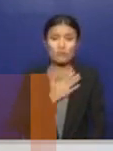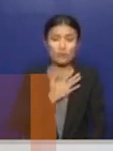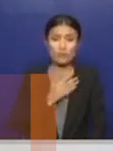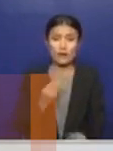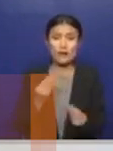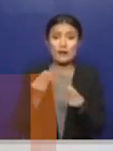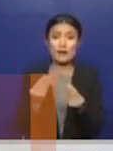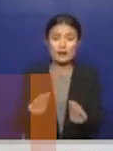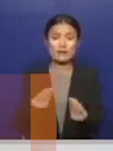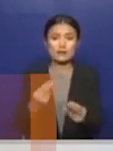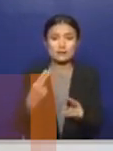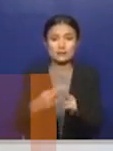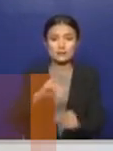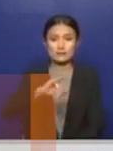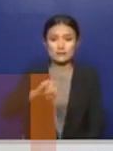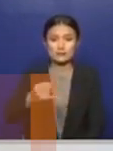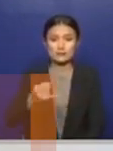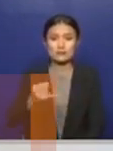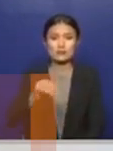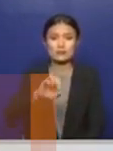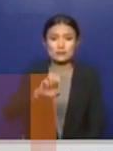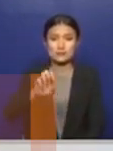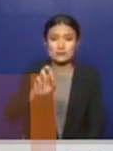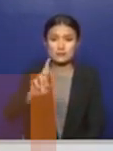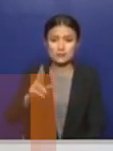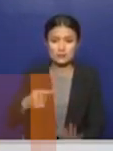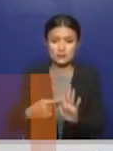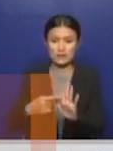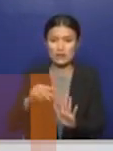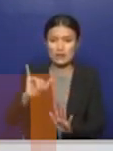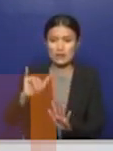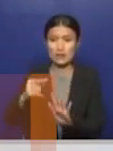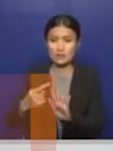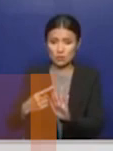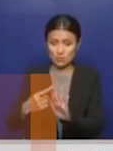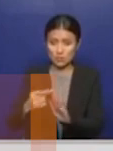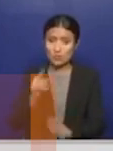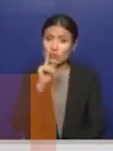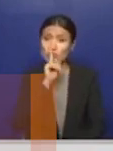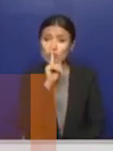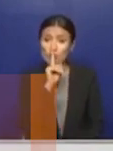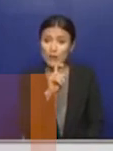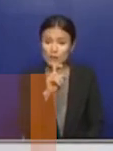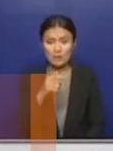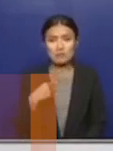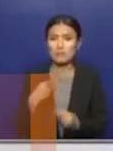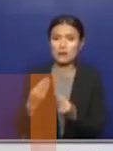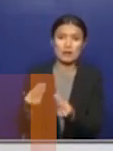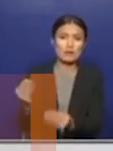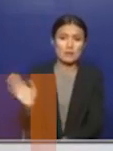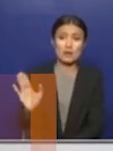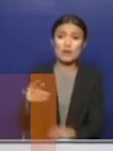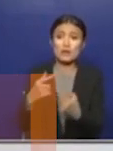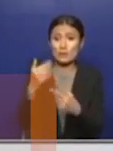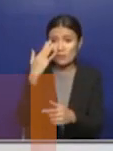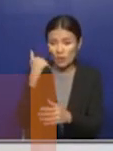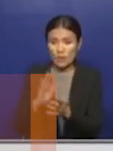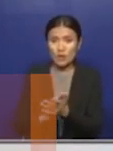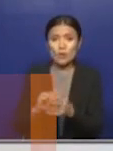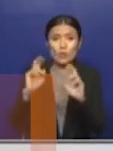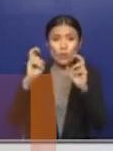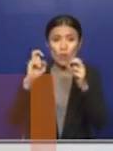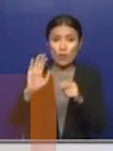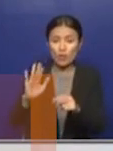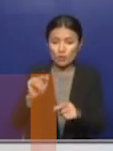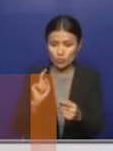ท่านจิรยุนี่ไม่ได้ให้ท่านจิรยุถามเนื่องจากว่ากระทู้ถามของท่านจิรยุถูกเลื่อนมา